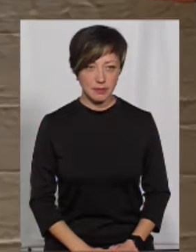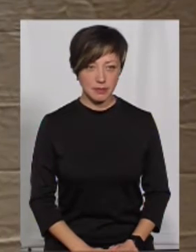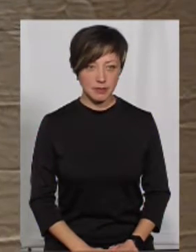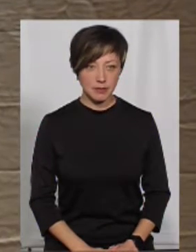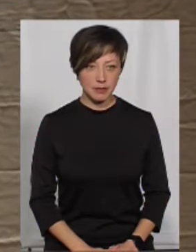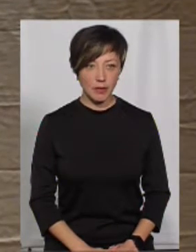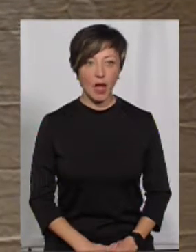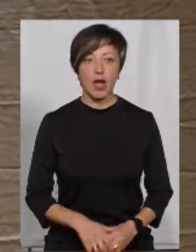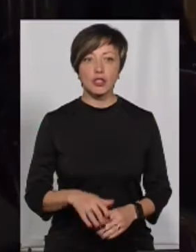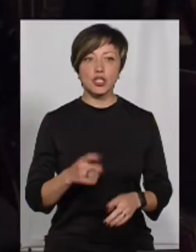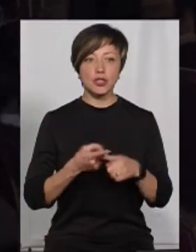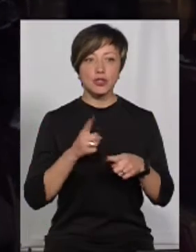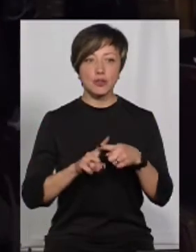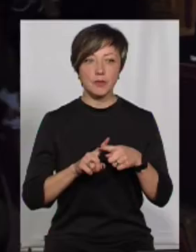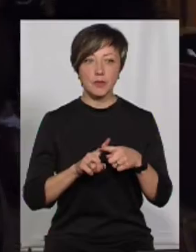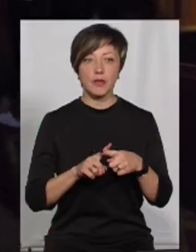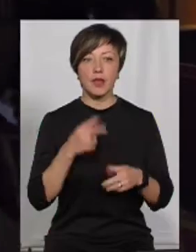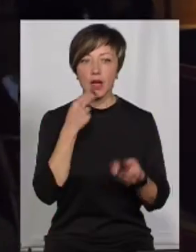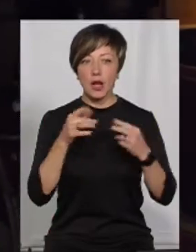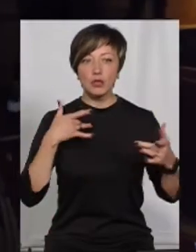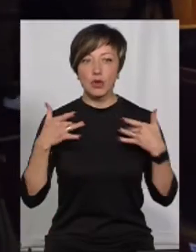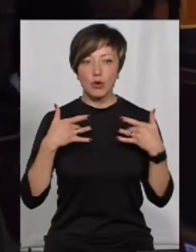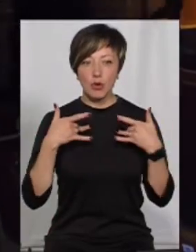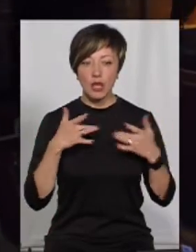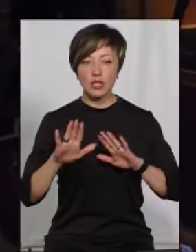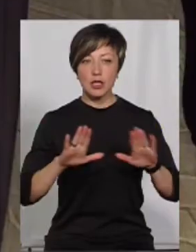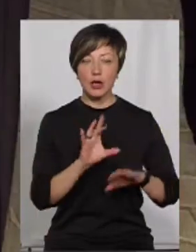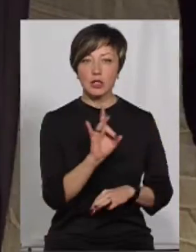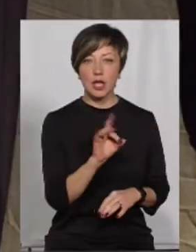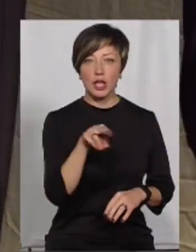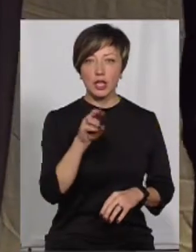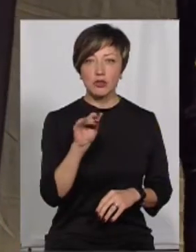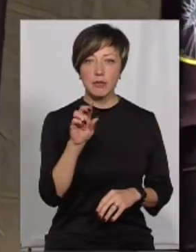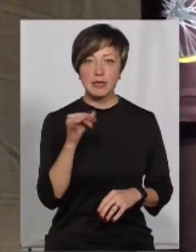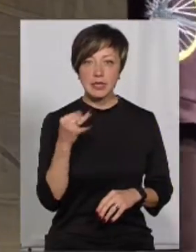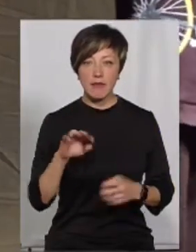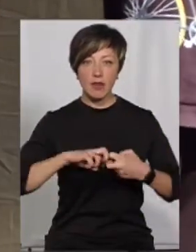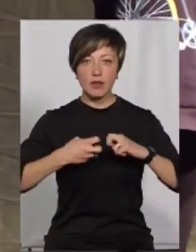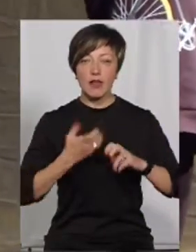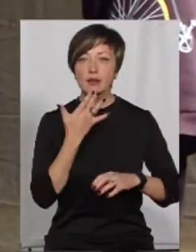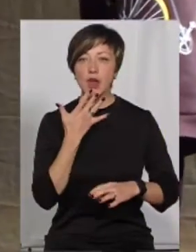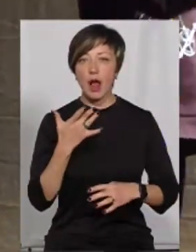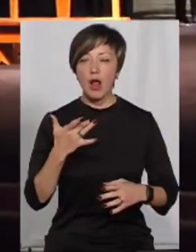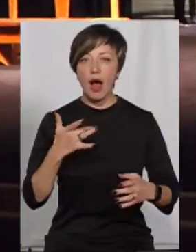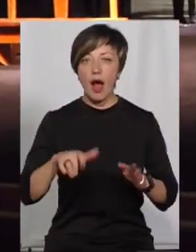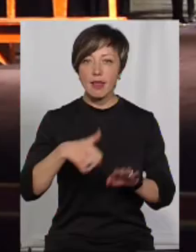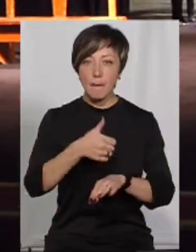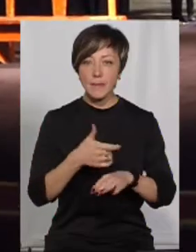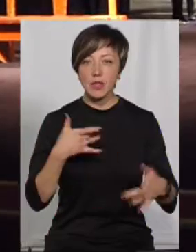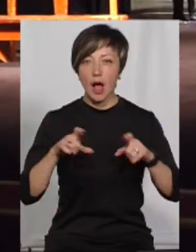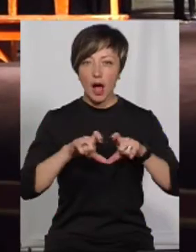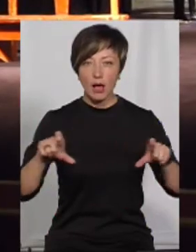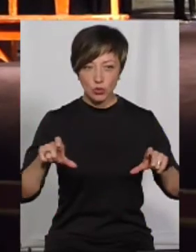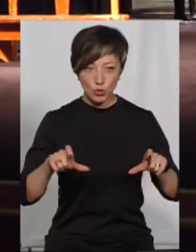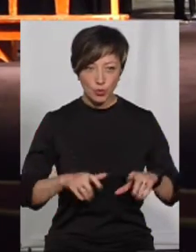Диплом за кращу виставу отримала постановка «Солодка Даруся» режисера Ростислава Держипільського з Івано-Франківського національного академічного обласного музично-драматичного